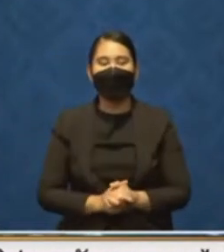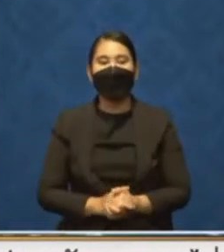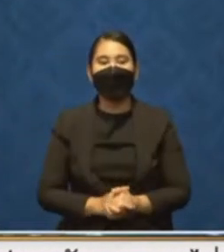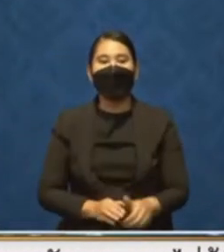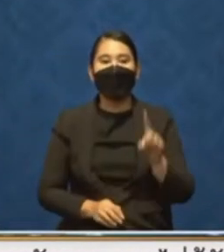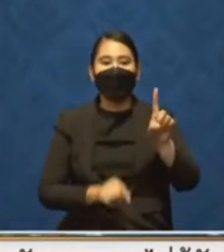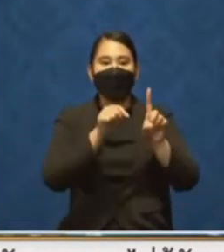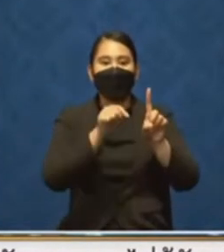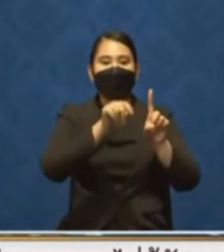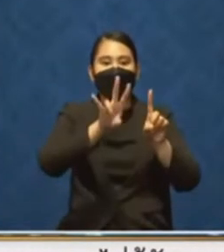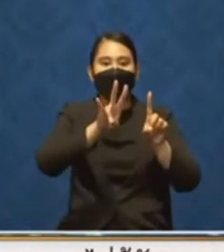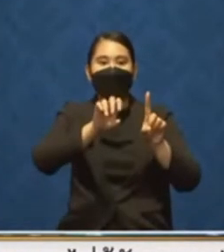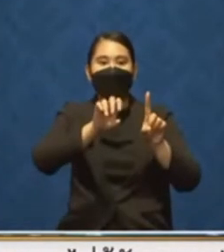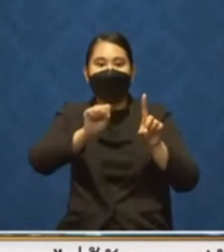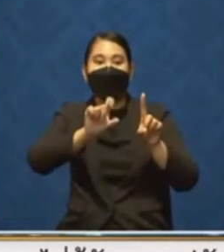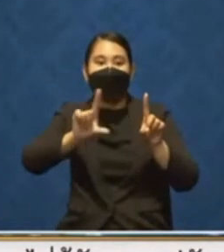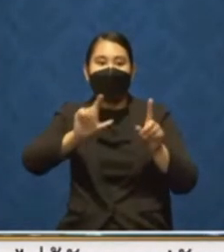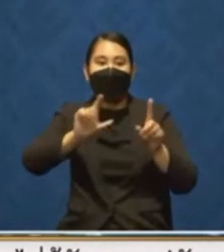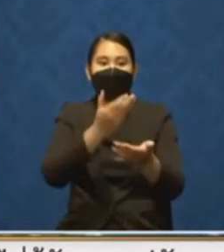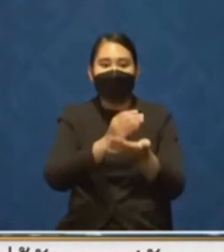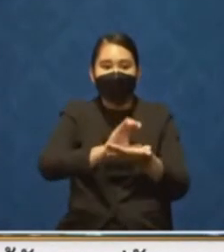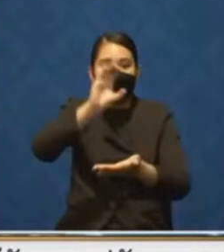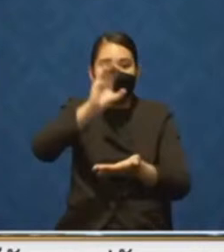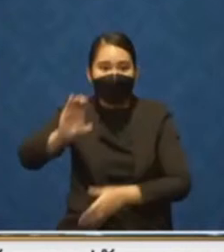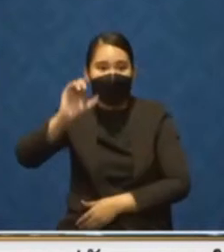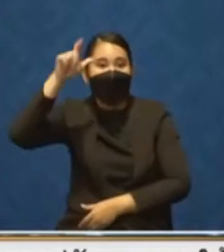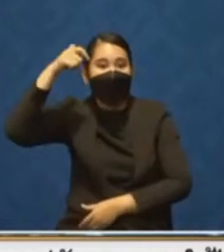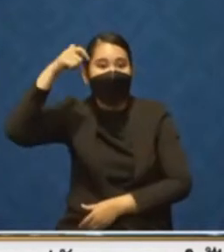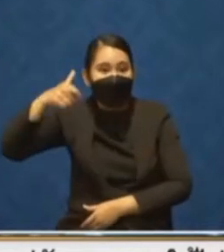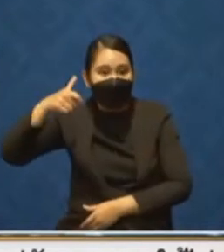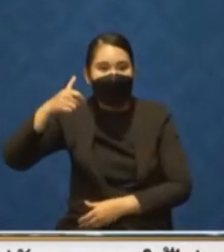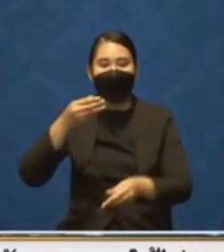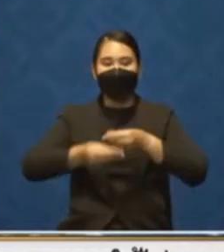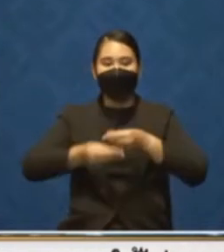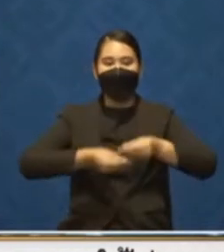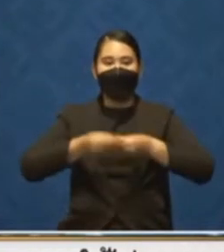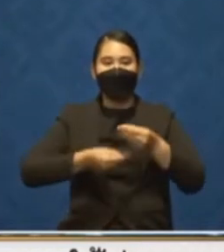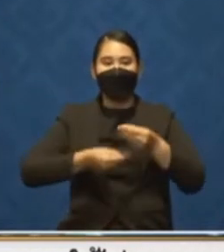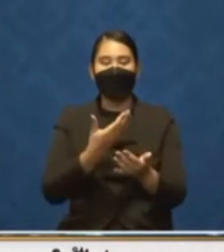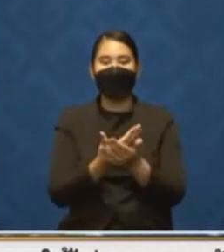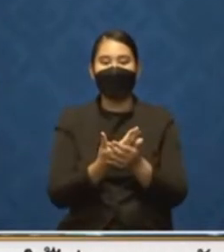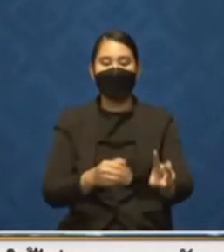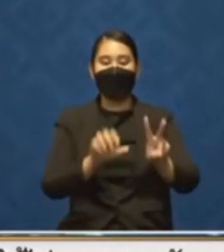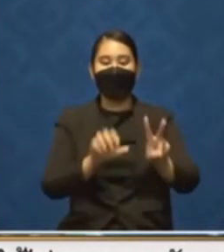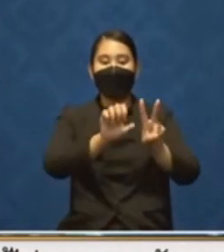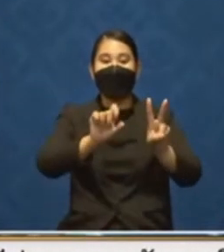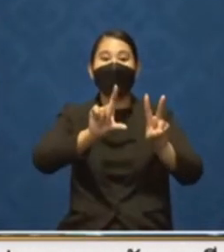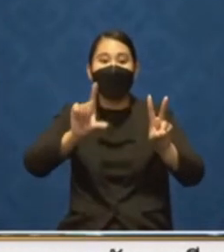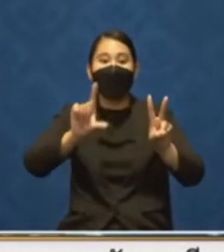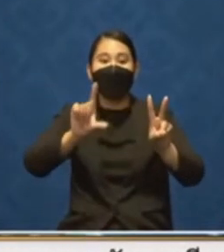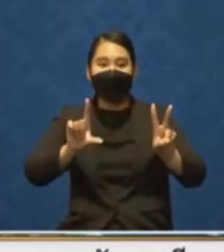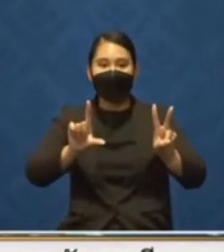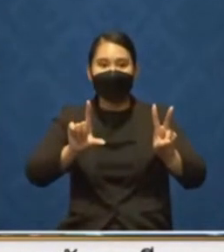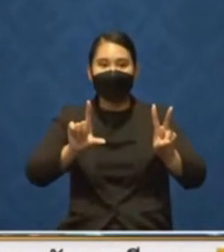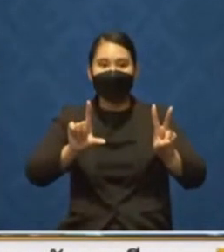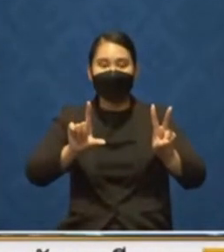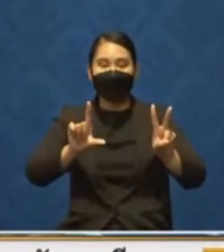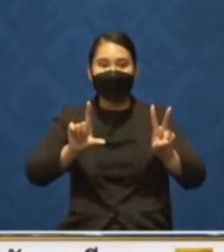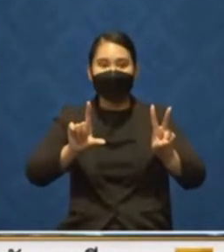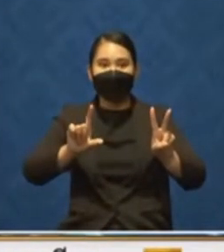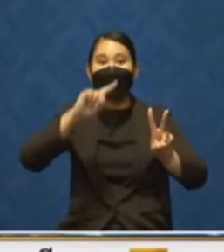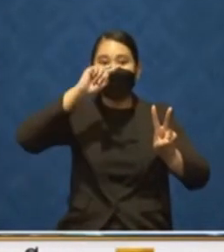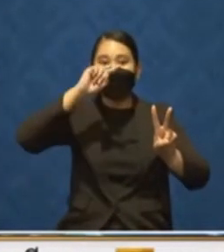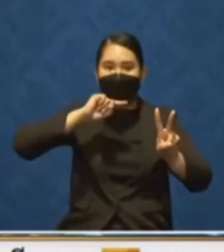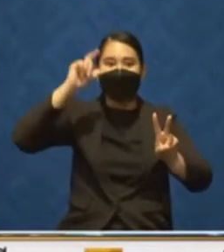การลงทุนของพวกเราจะไปลงทุนอยู่ที่เหม็นมากไม่ว่าจะเป็นการค้าขาย 2แสนกว่าล้านที่มีอยู่ในระหว่างเมียนมาร์กับ